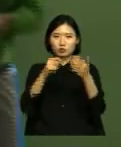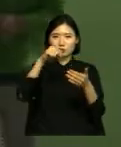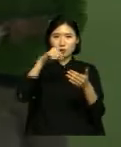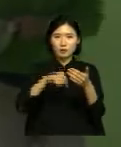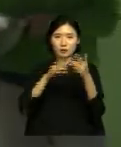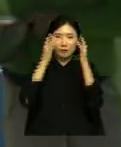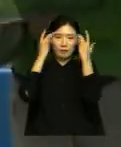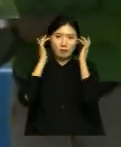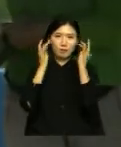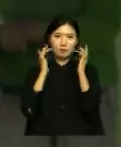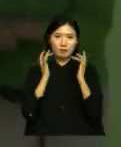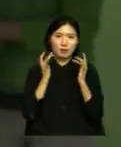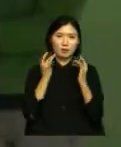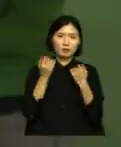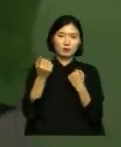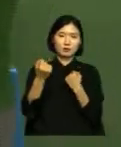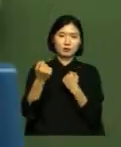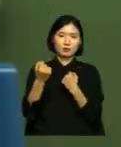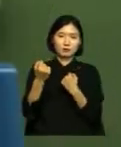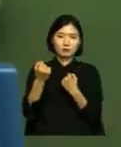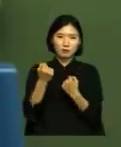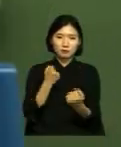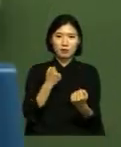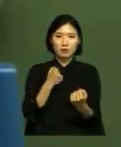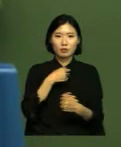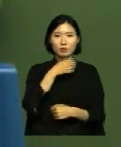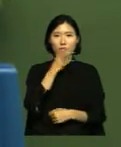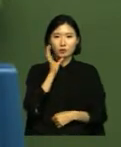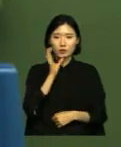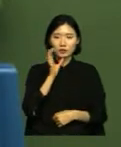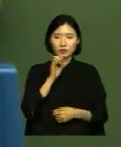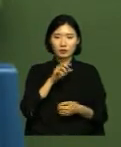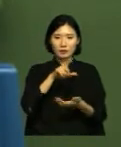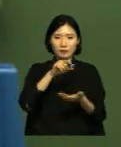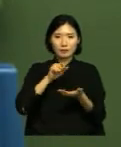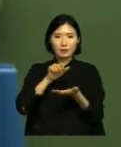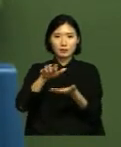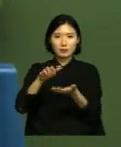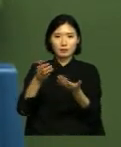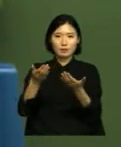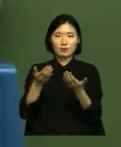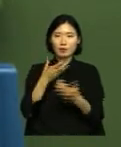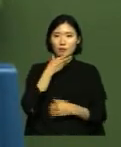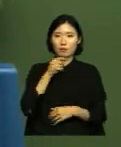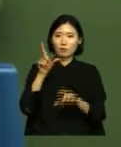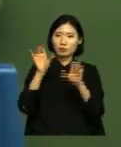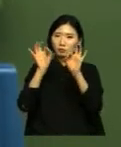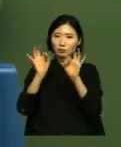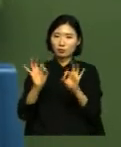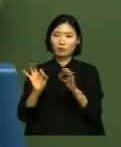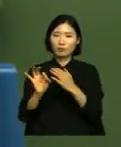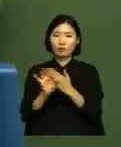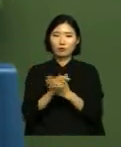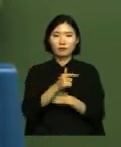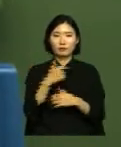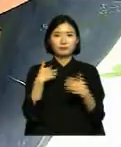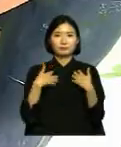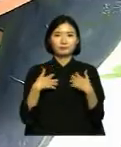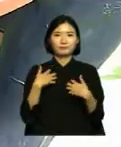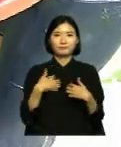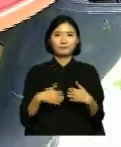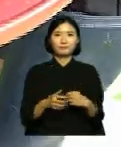뭐 땀이 줄줄 나지만 그래도 또 어르신들 또 받으시고 또 행복하신 거 보면 예,